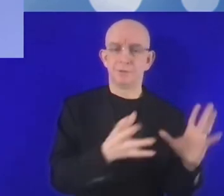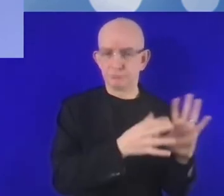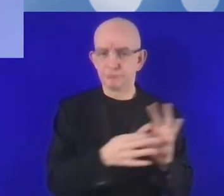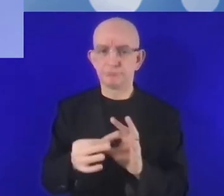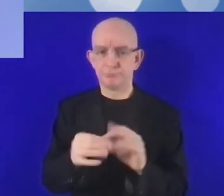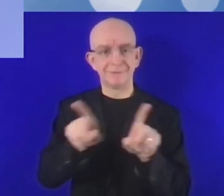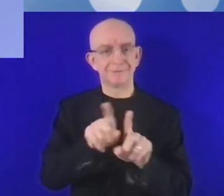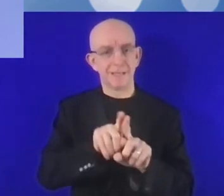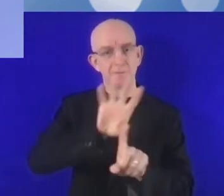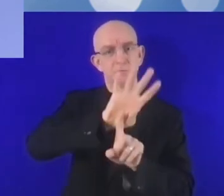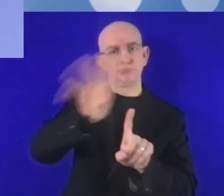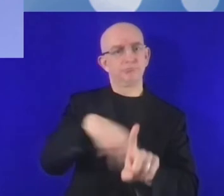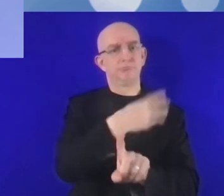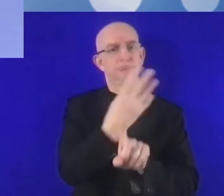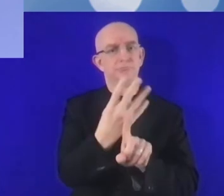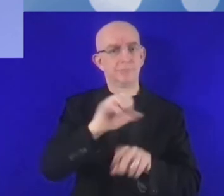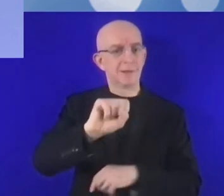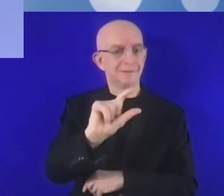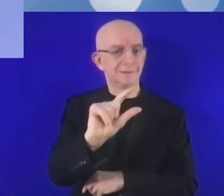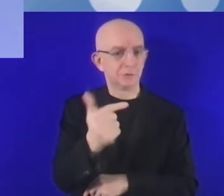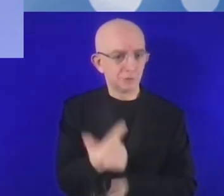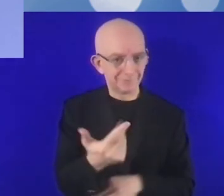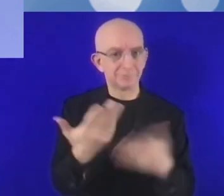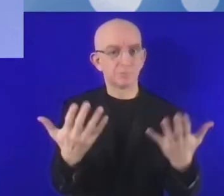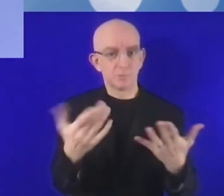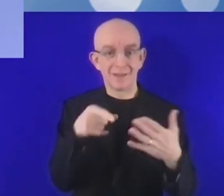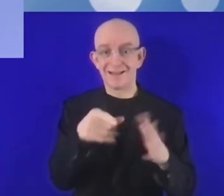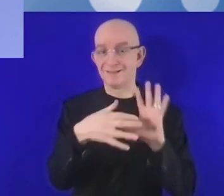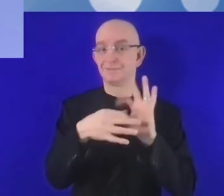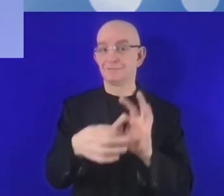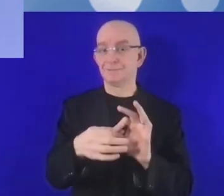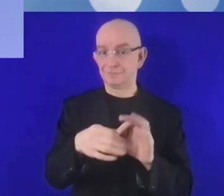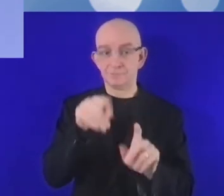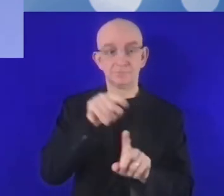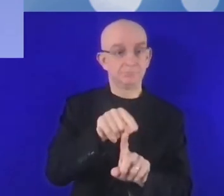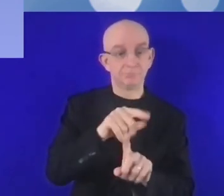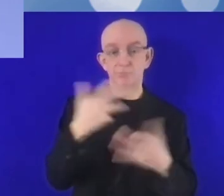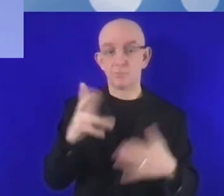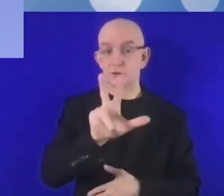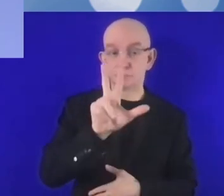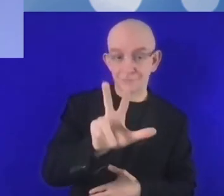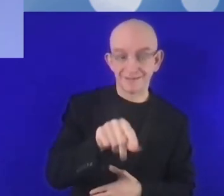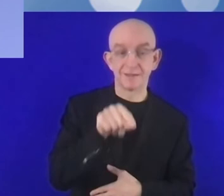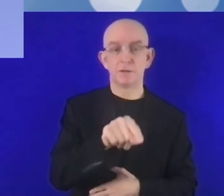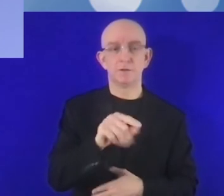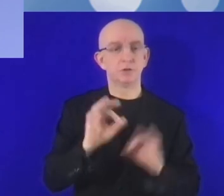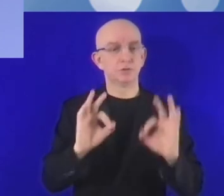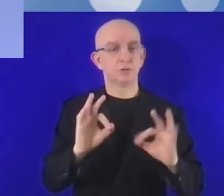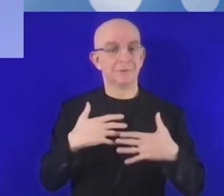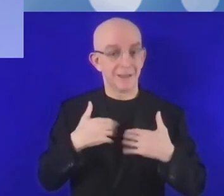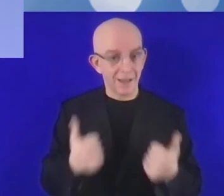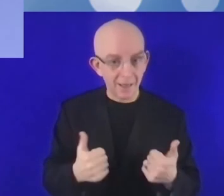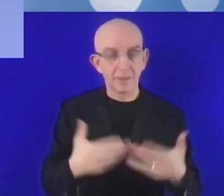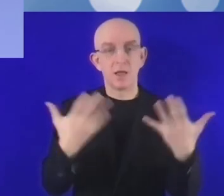objectif très important qui s'inscrit dans l'objectif numéro 3 de développement durable qui concerne le bien-être